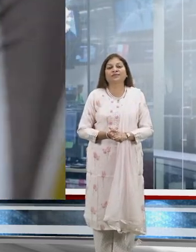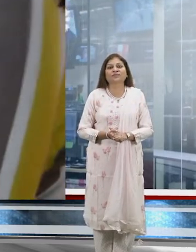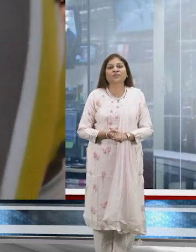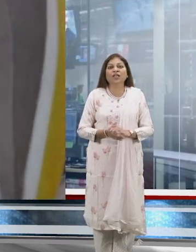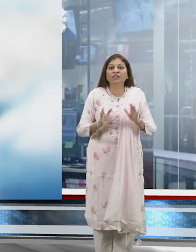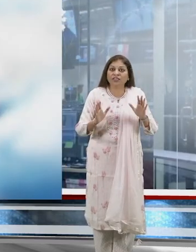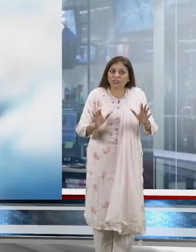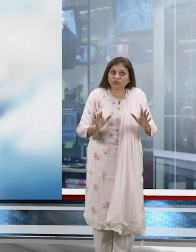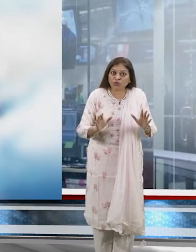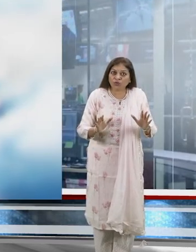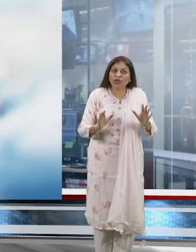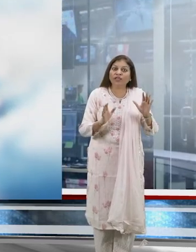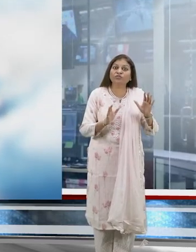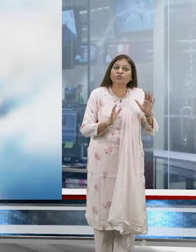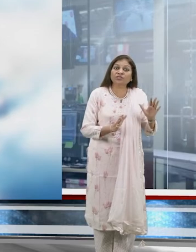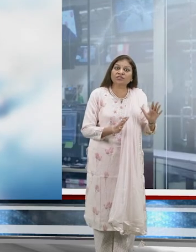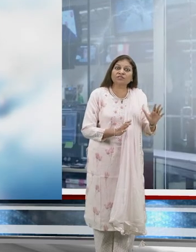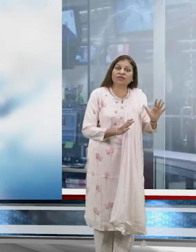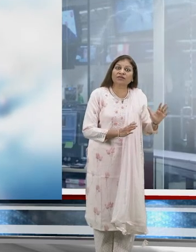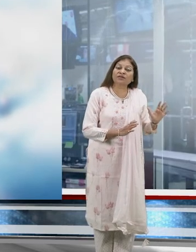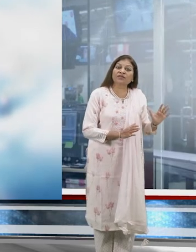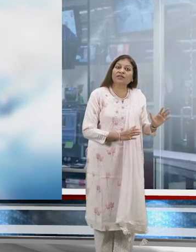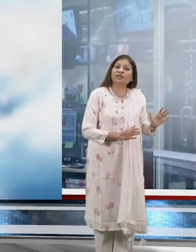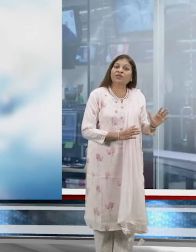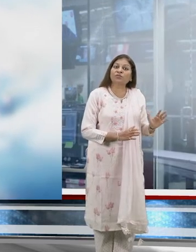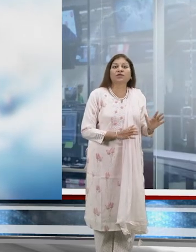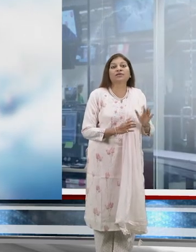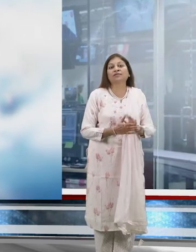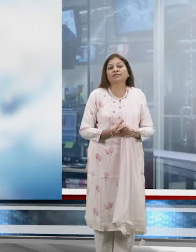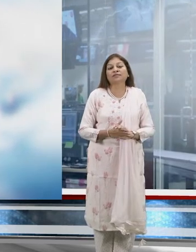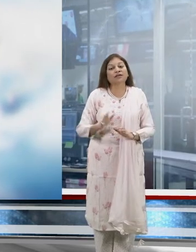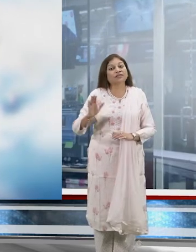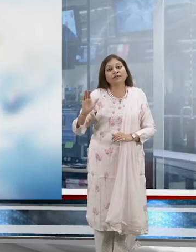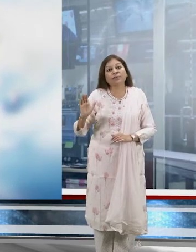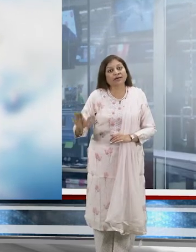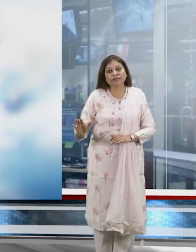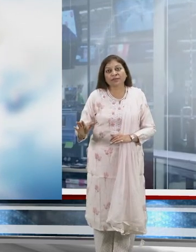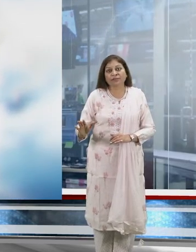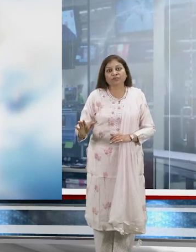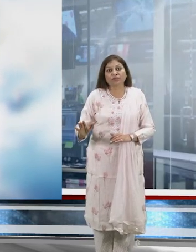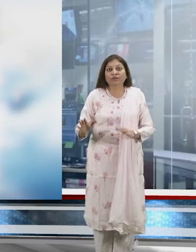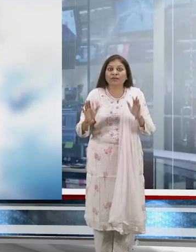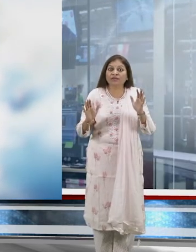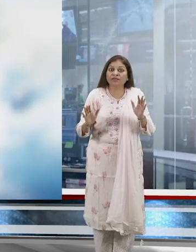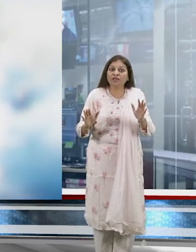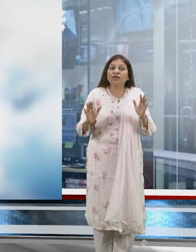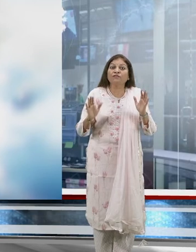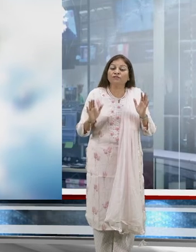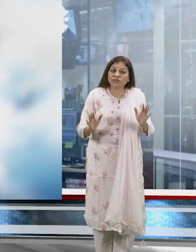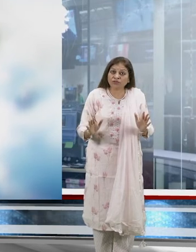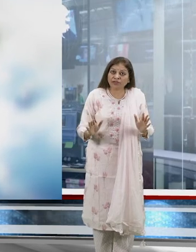हैं। देश को एक सुरक्षित वातावरण देने के उदाहरण न केवल भारत में